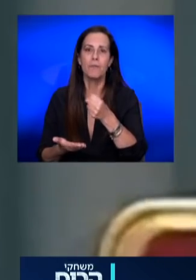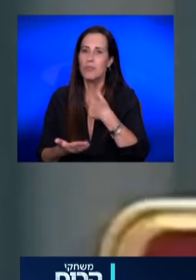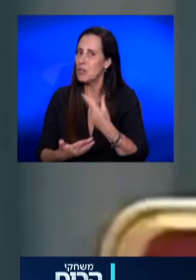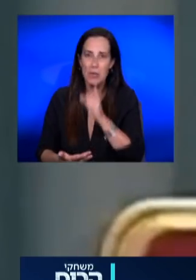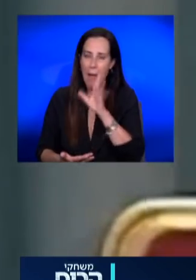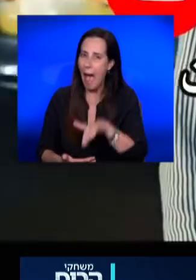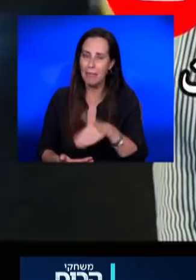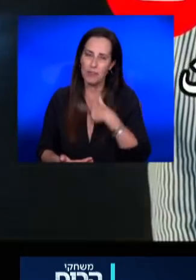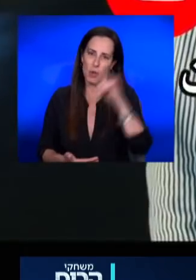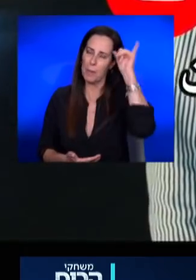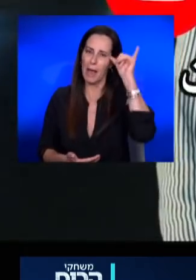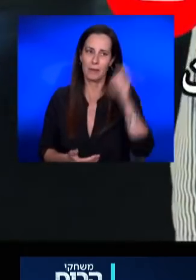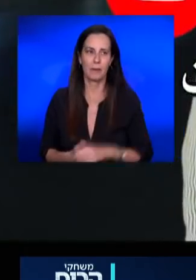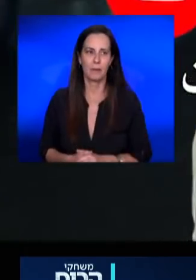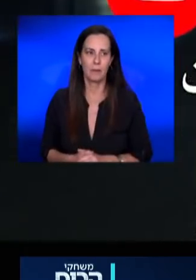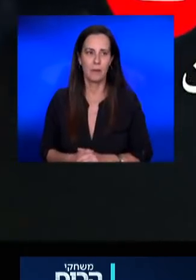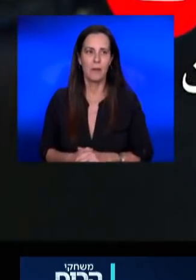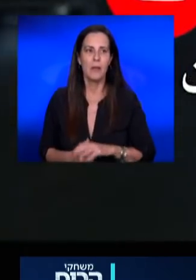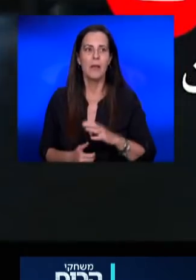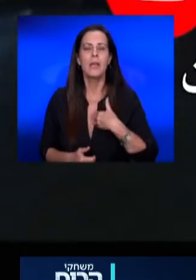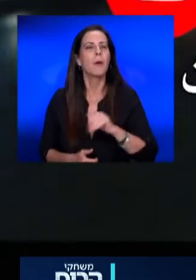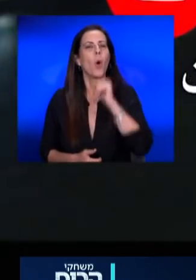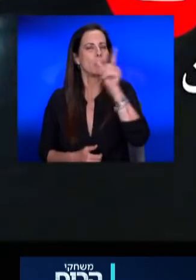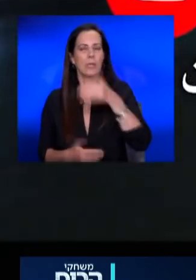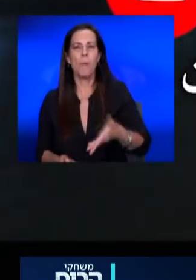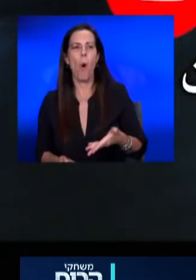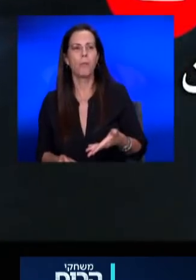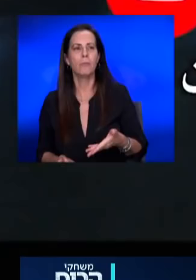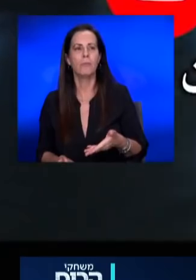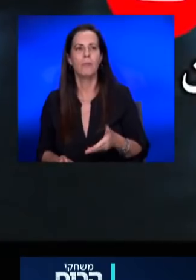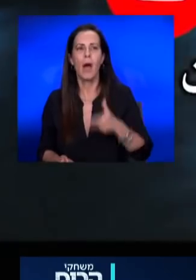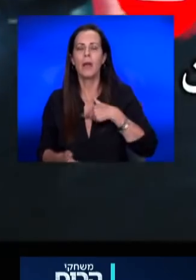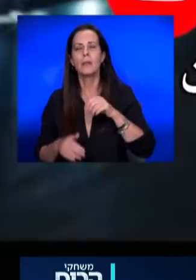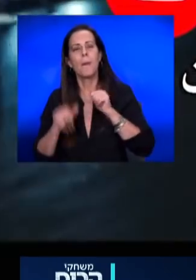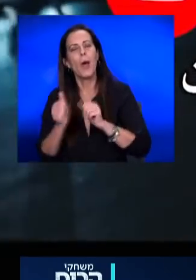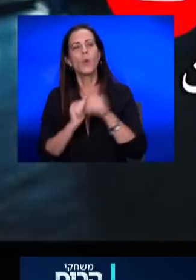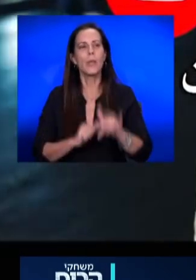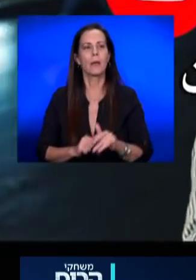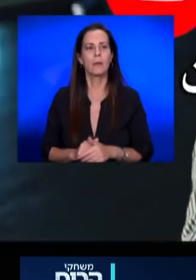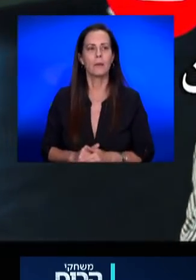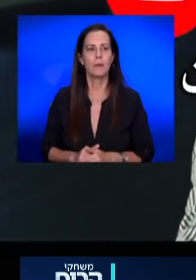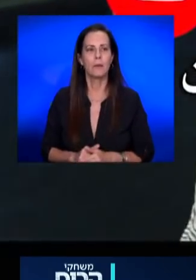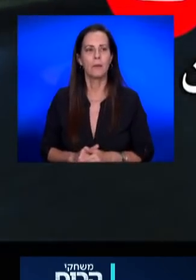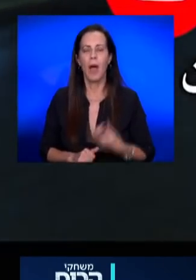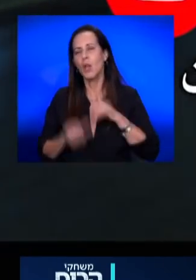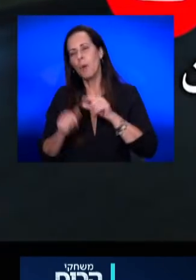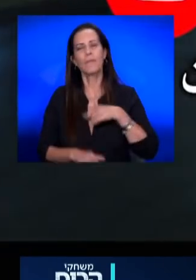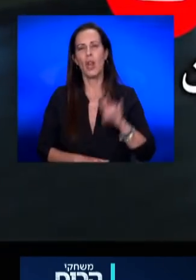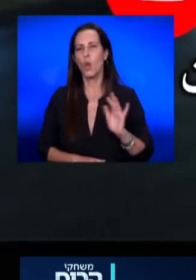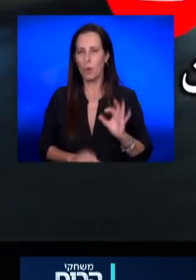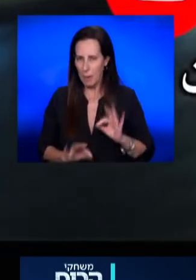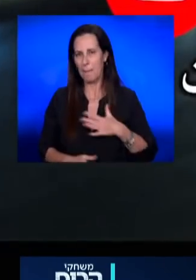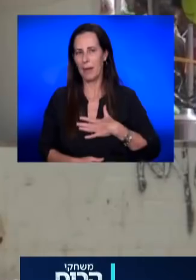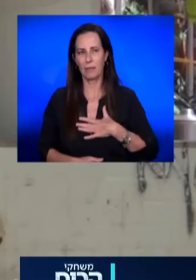اصلا لو طلع قرار في البلد بقول لك نحن ما بدنا السوريين، هل انت مع القرار ولا ضده؟ والله انا لا مع ولا ضده يعني